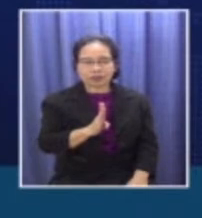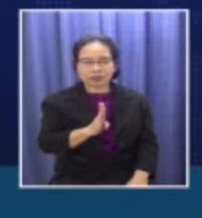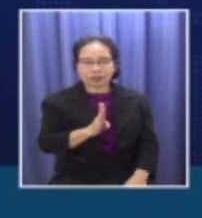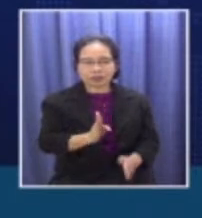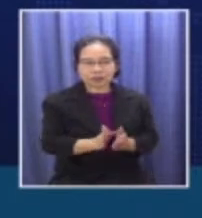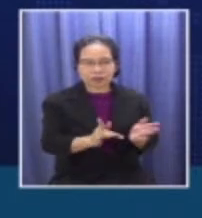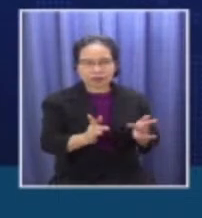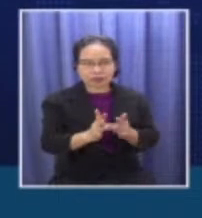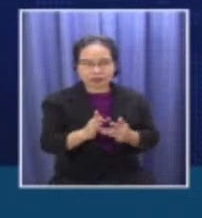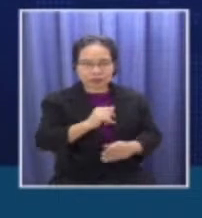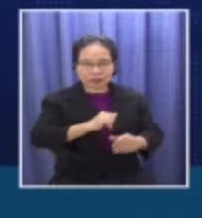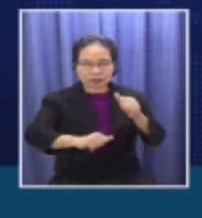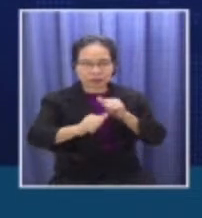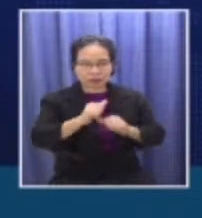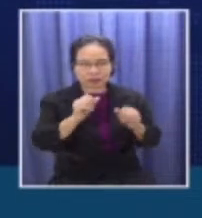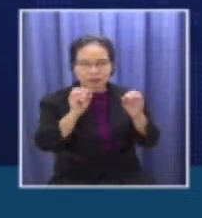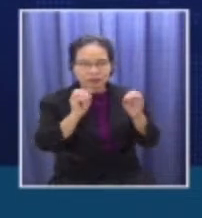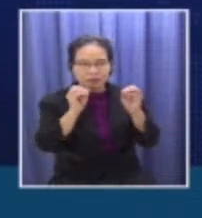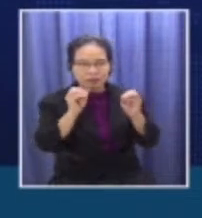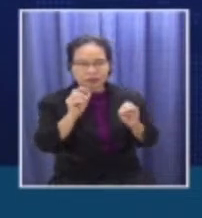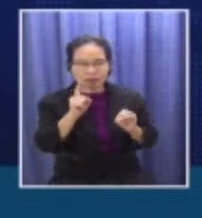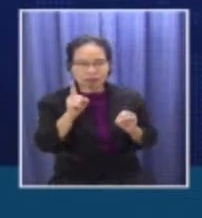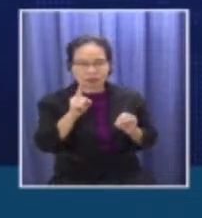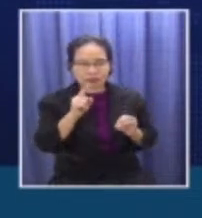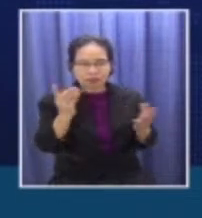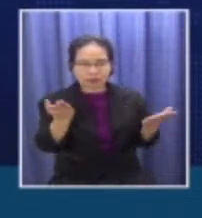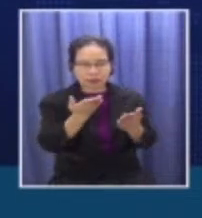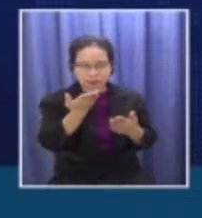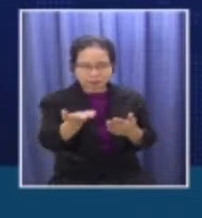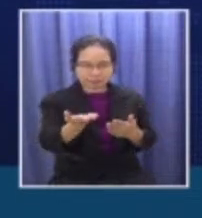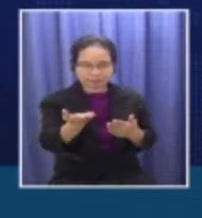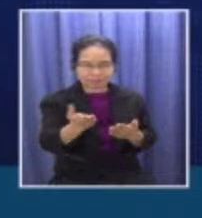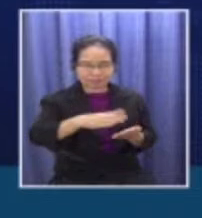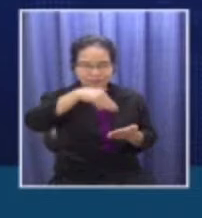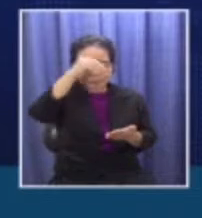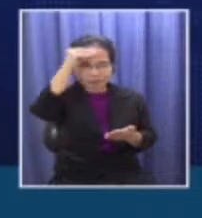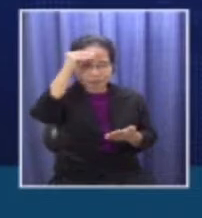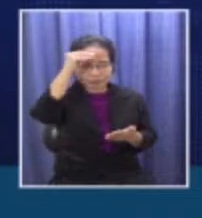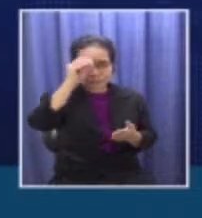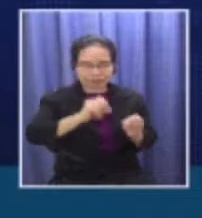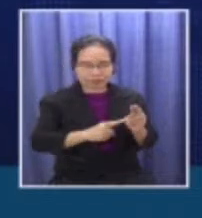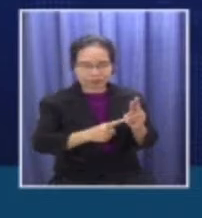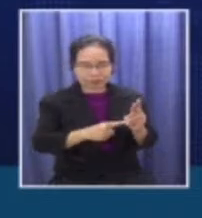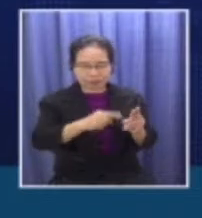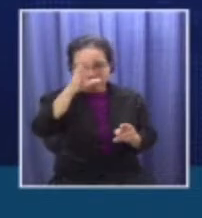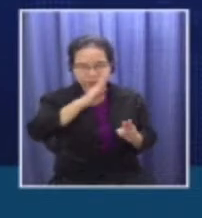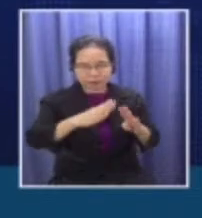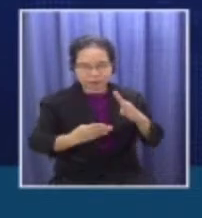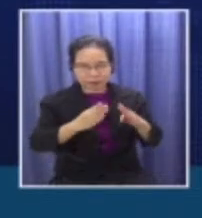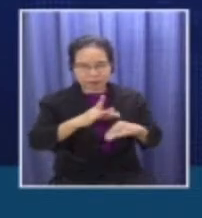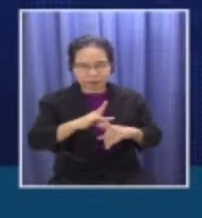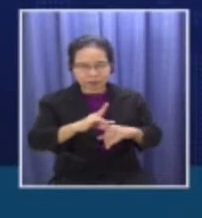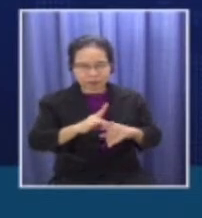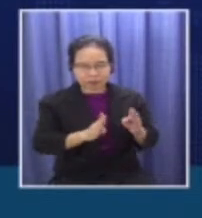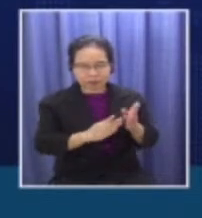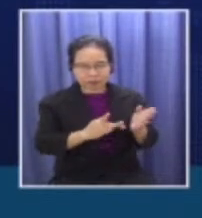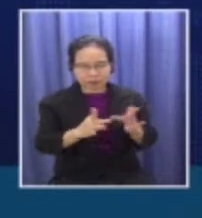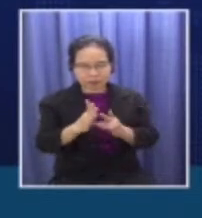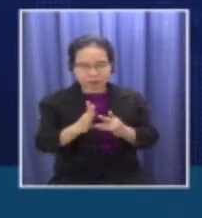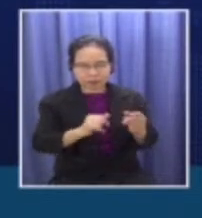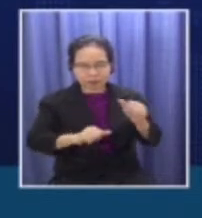agye Tete Atempɔn wasafo ne mopɛ na bɛyɛ Nyankopɔn nyansa Yolanda